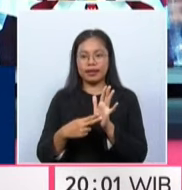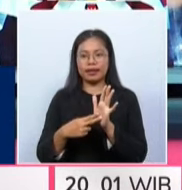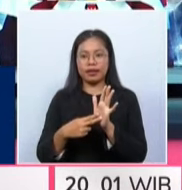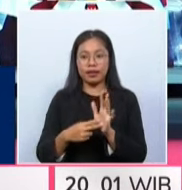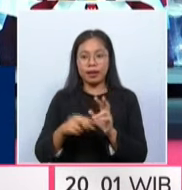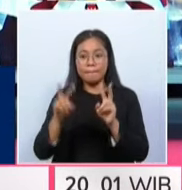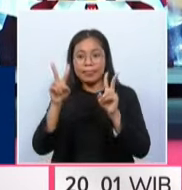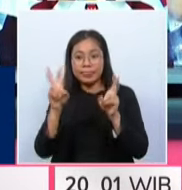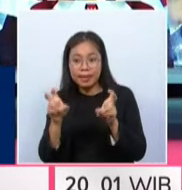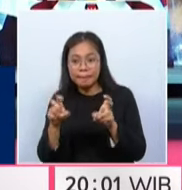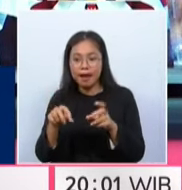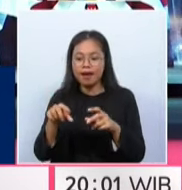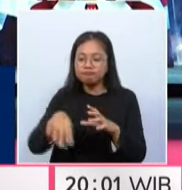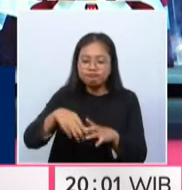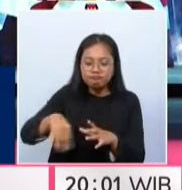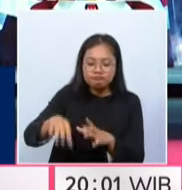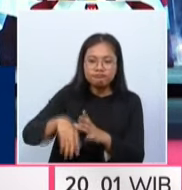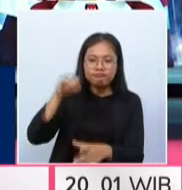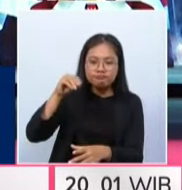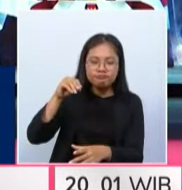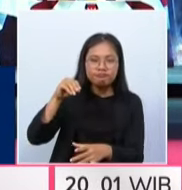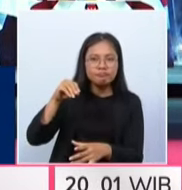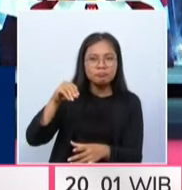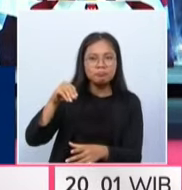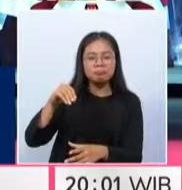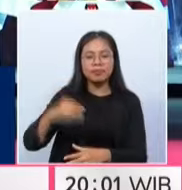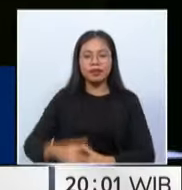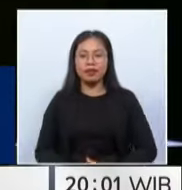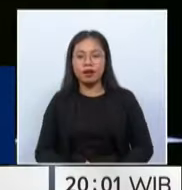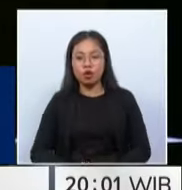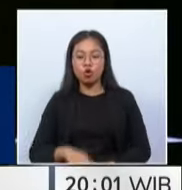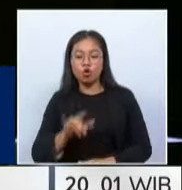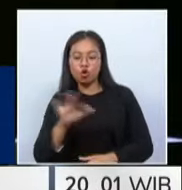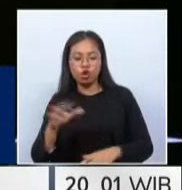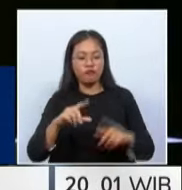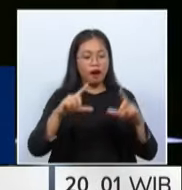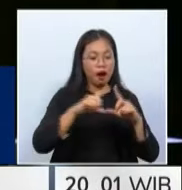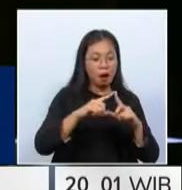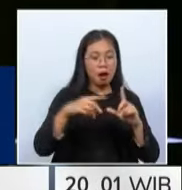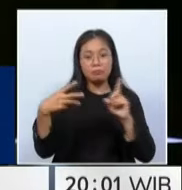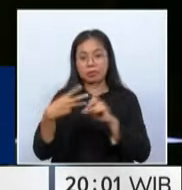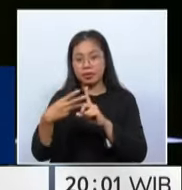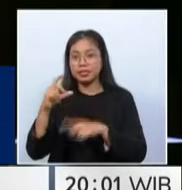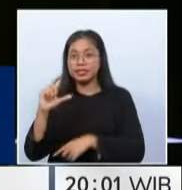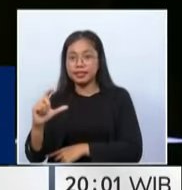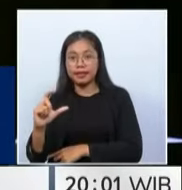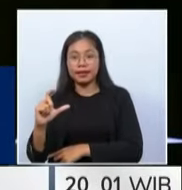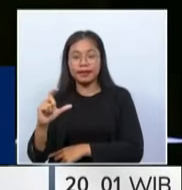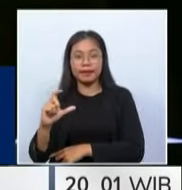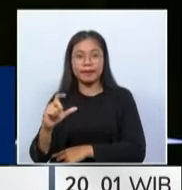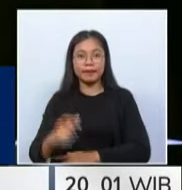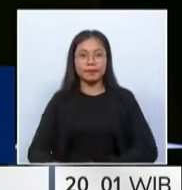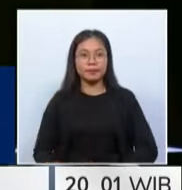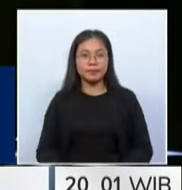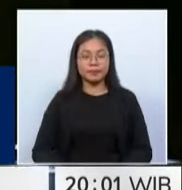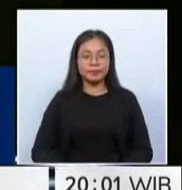dari fishb di sebelah kiri saya kita akan lihat Huruf apa yang diambil oleh Dr Ian montratama